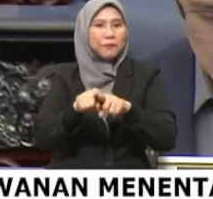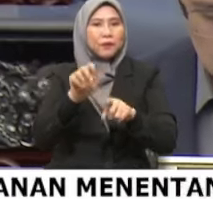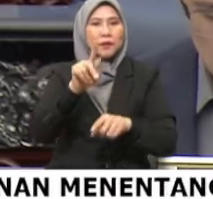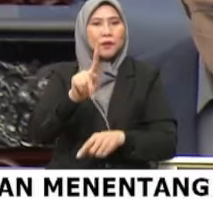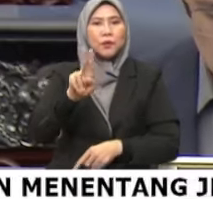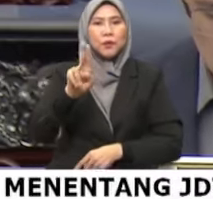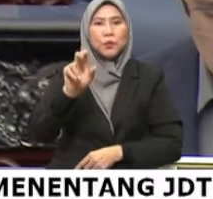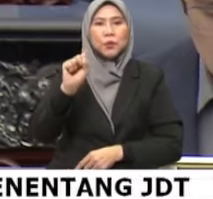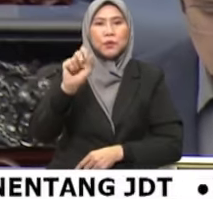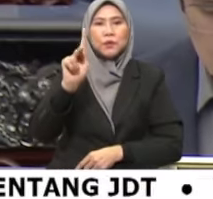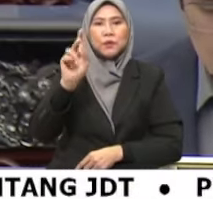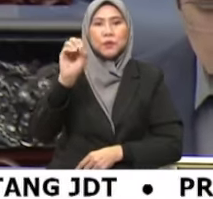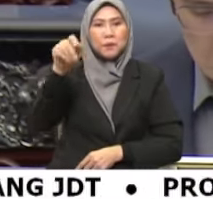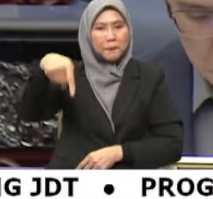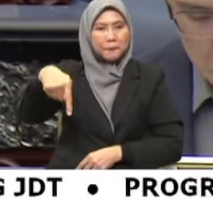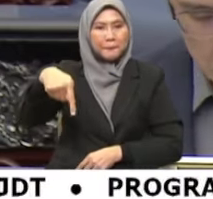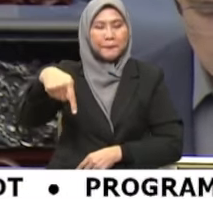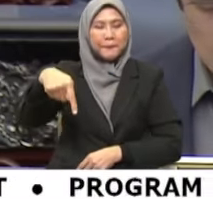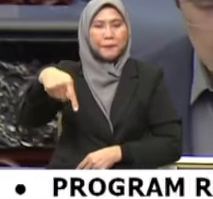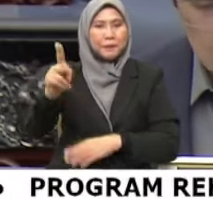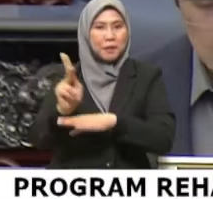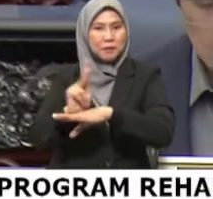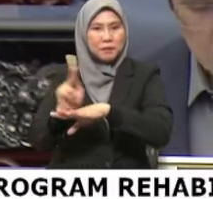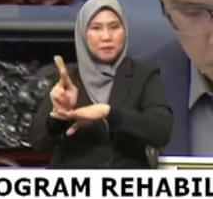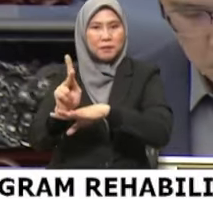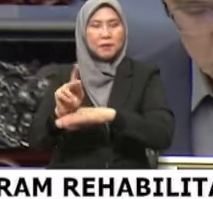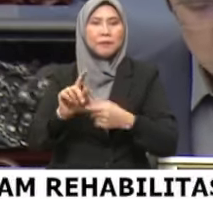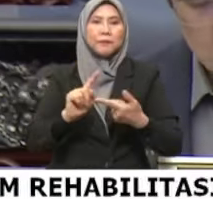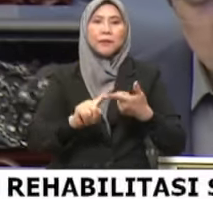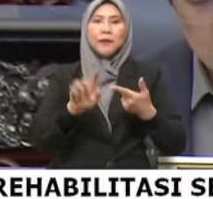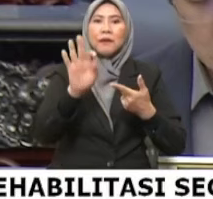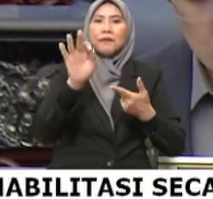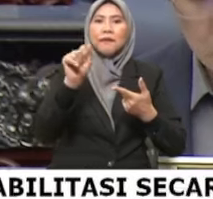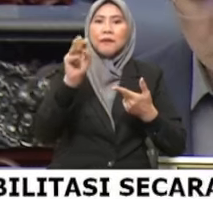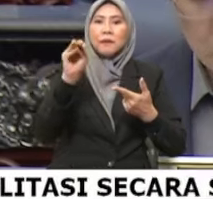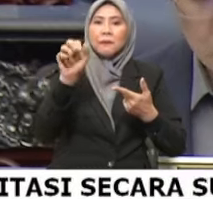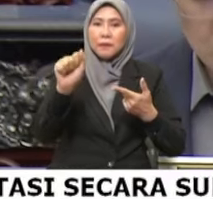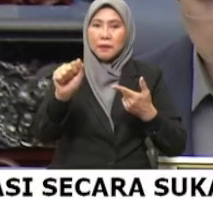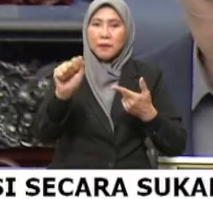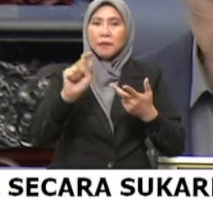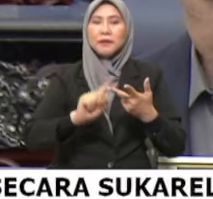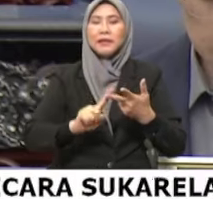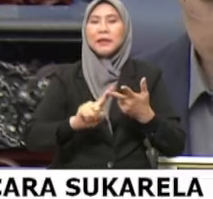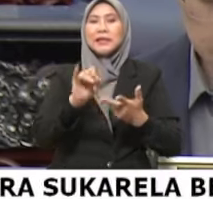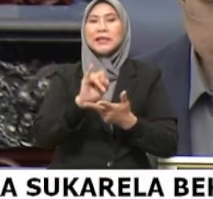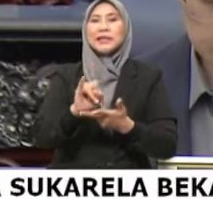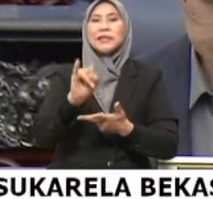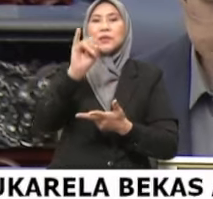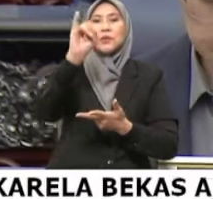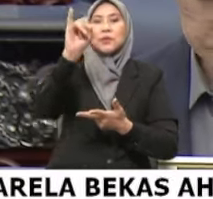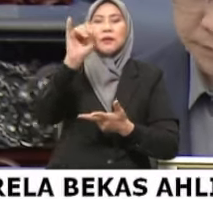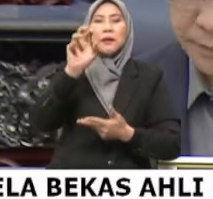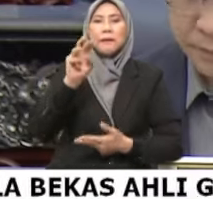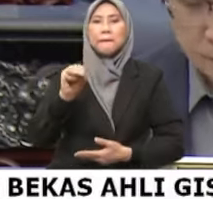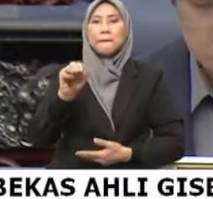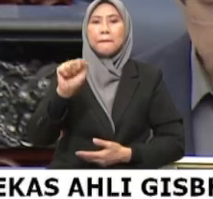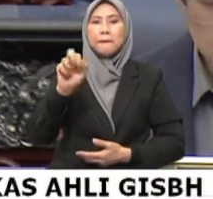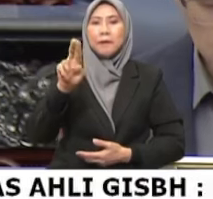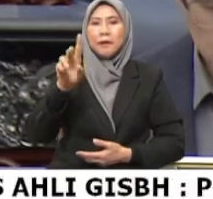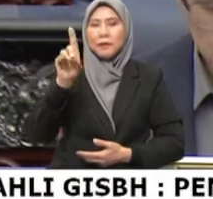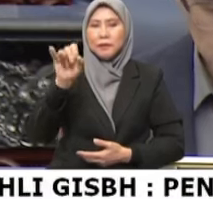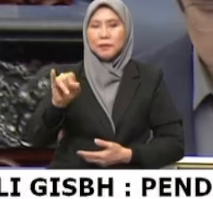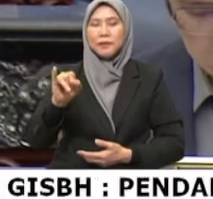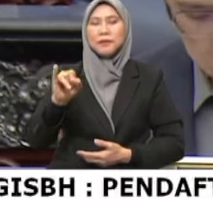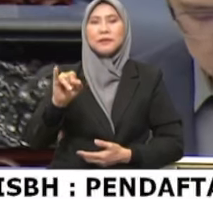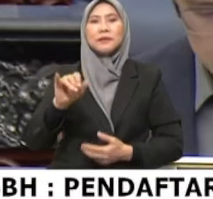KUSKOP, Kementerian Pembangunan Usahawan dan Koperasi, FAMA, Institut Penyelidikan dan Kemajuan Pertanian MARDI, Lembaga